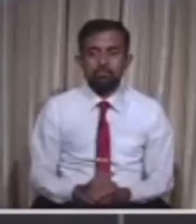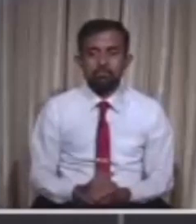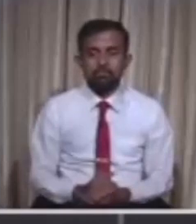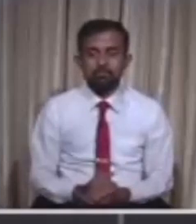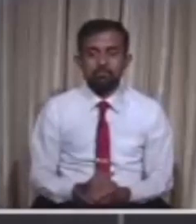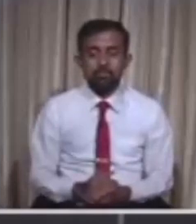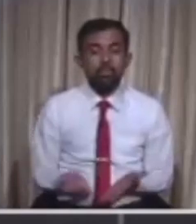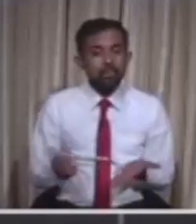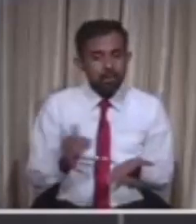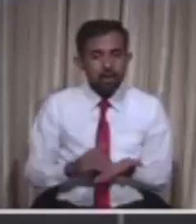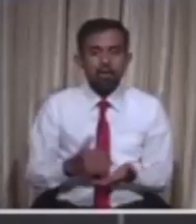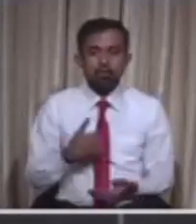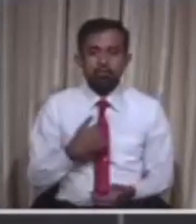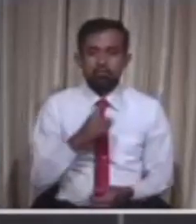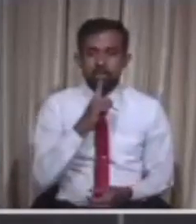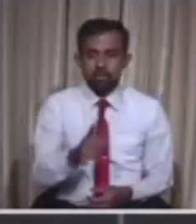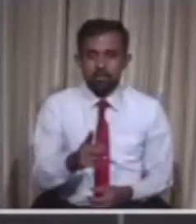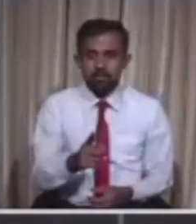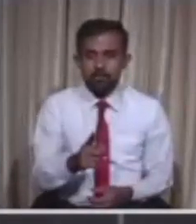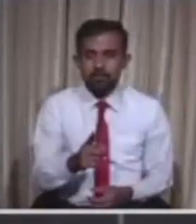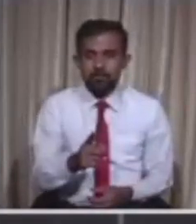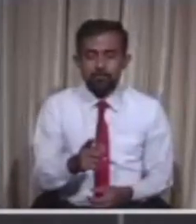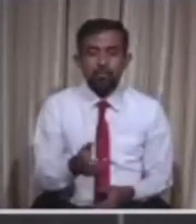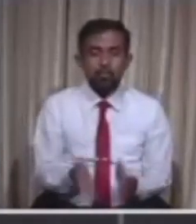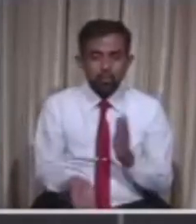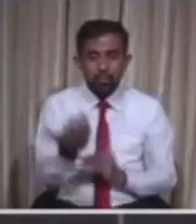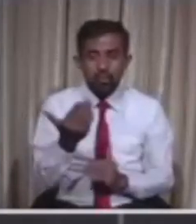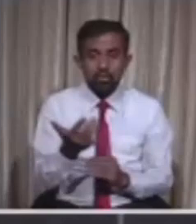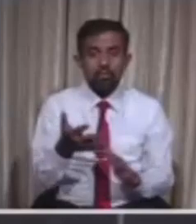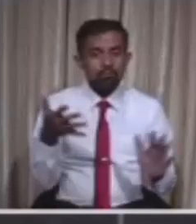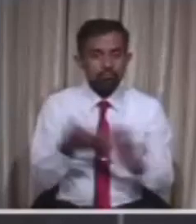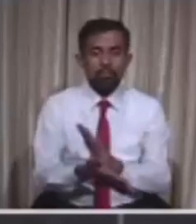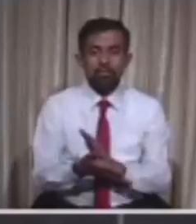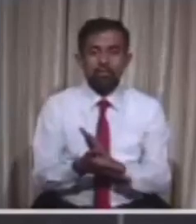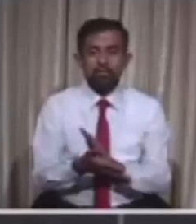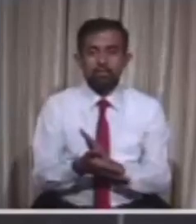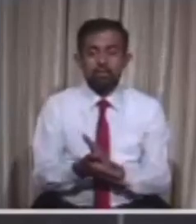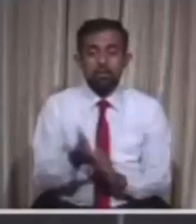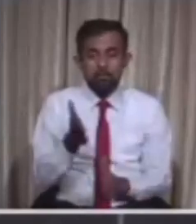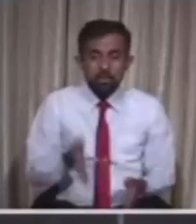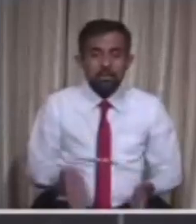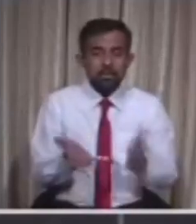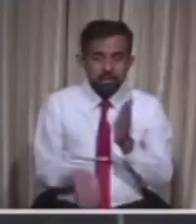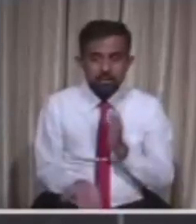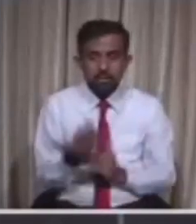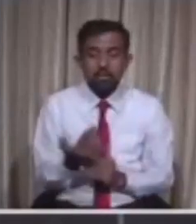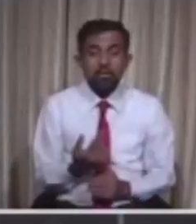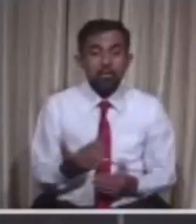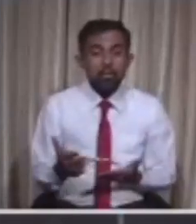අද මම නැවතත් කියනවා ගරු කතානායකතුමනි, ඔය යන්න යන ගමන වැරදි. මේ යන්න හදන ගමන